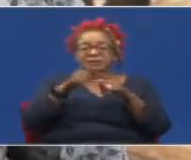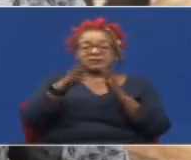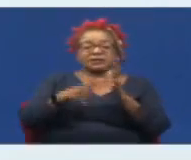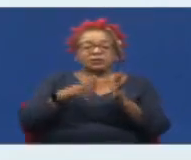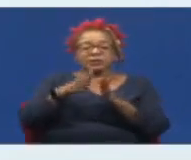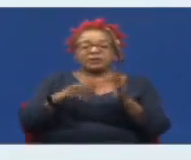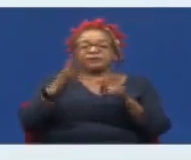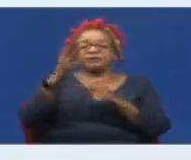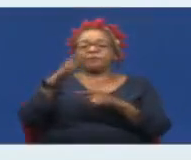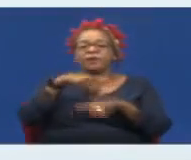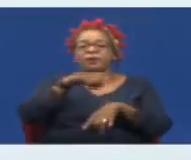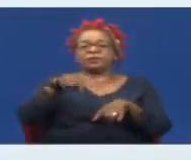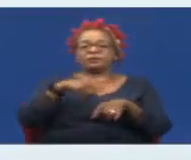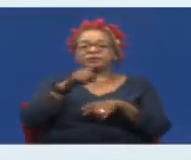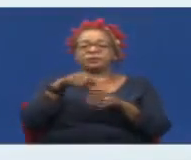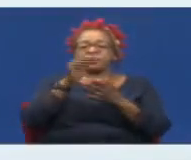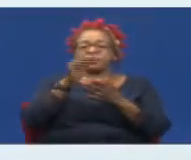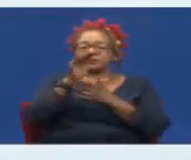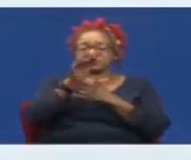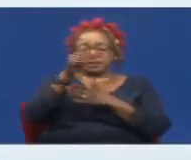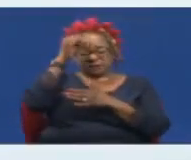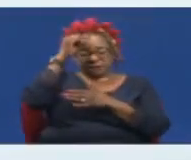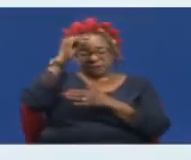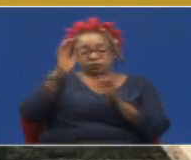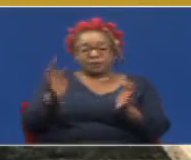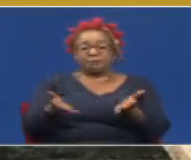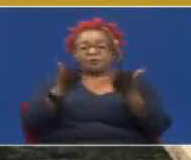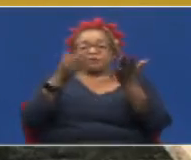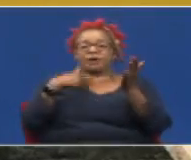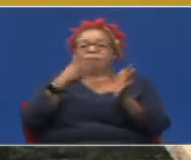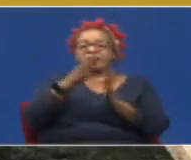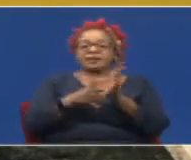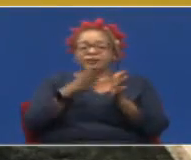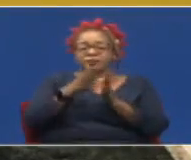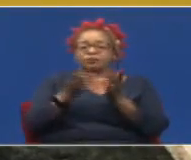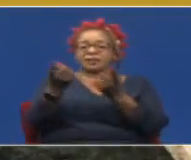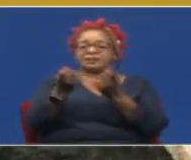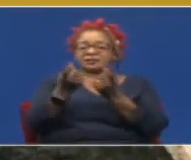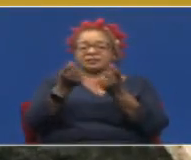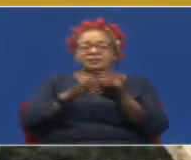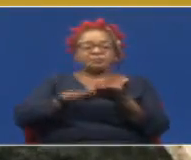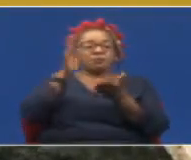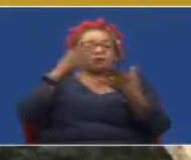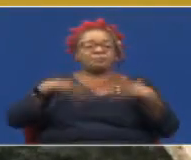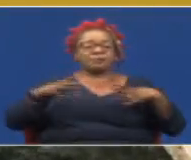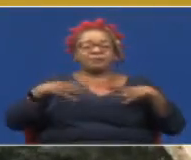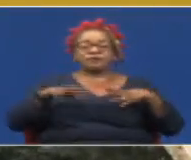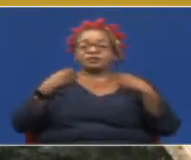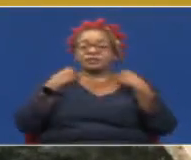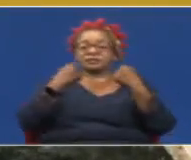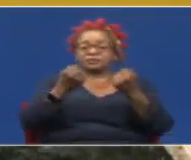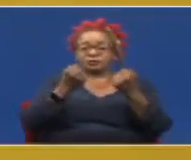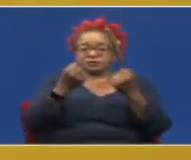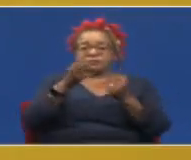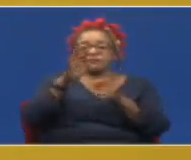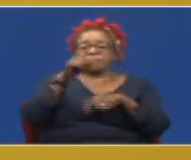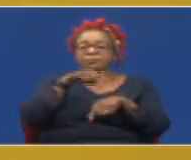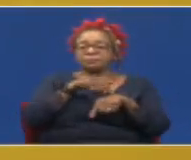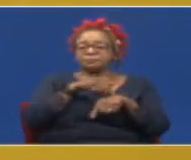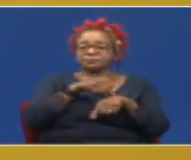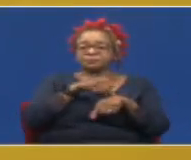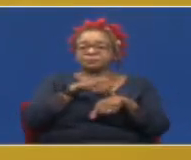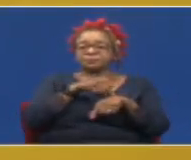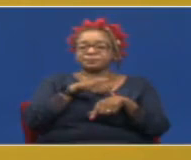nne. So ningeomba serikali improve hii reli ili ifutie watu wengi wa transport na mizigo. Since